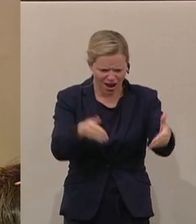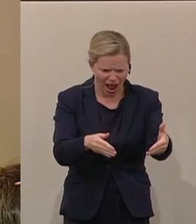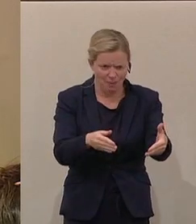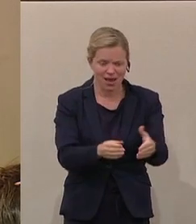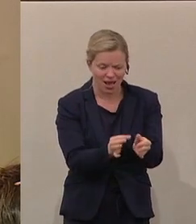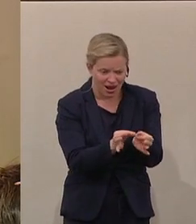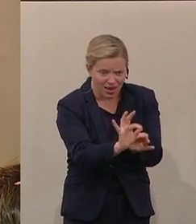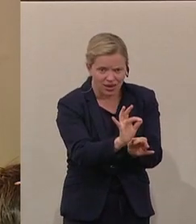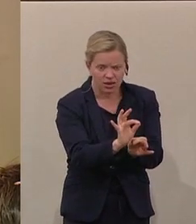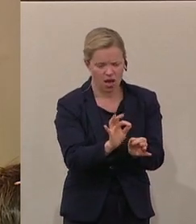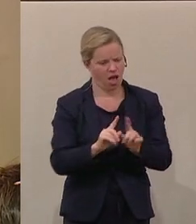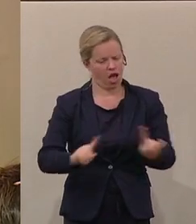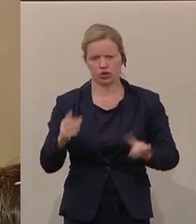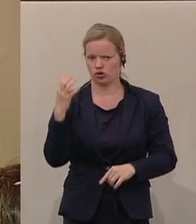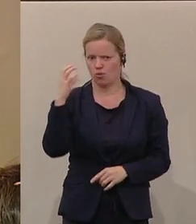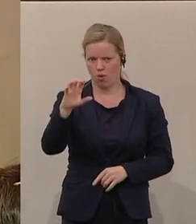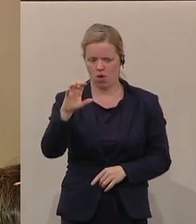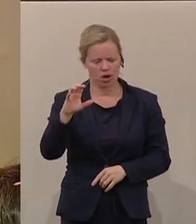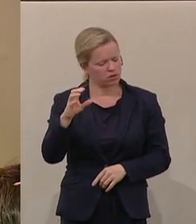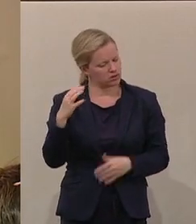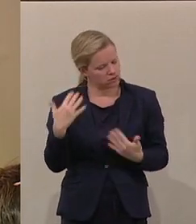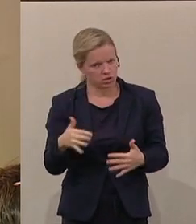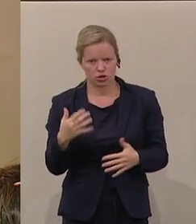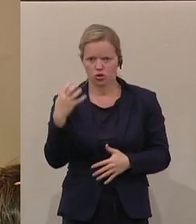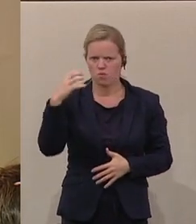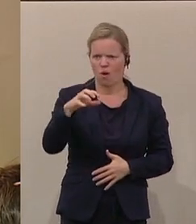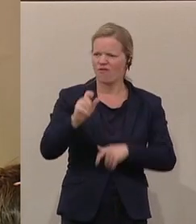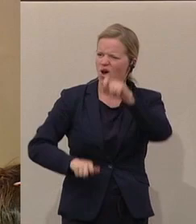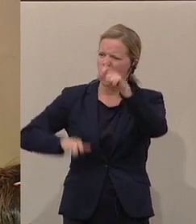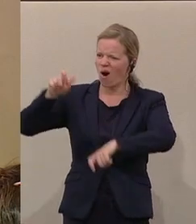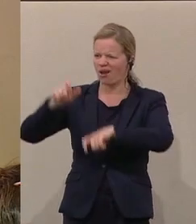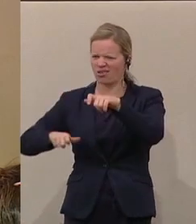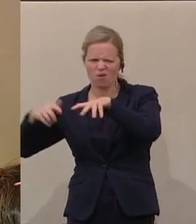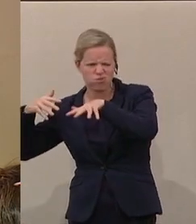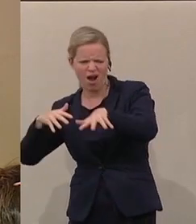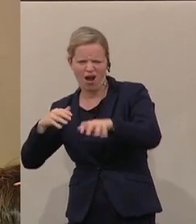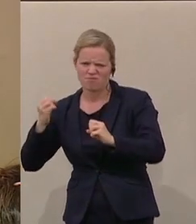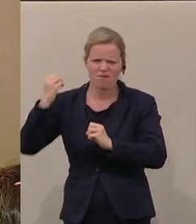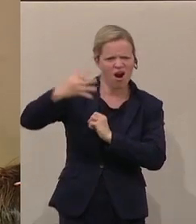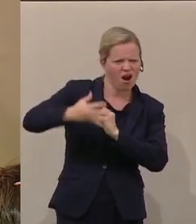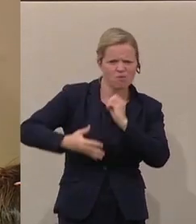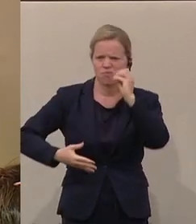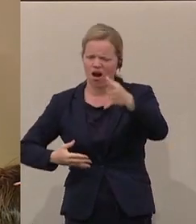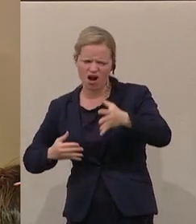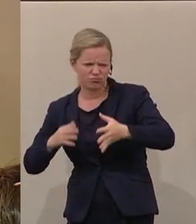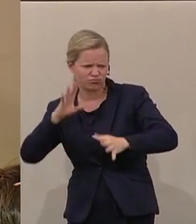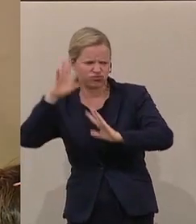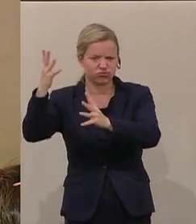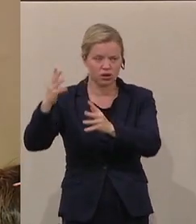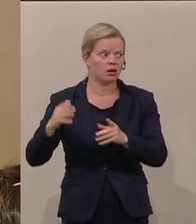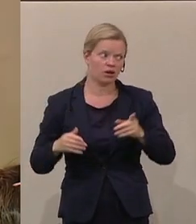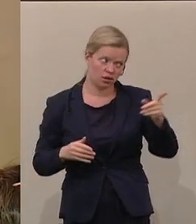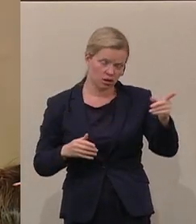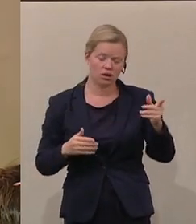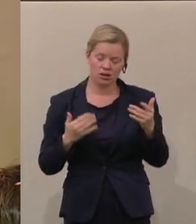ein anderes Symbol. Das sind nämlich das Symbol für irgendwelche Rabauken, die sie schmeißen und werfen. Und das haben wir in Wien mit der SJ schon sehr